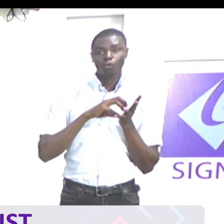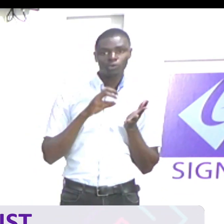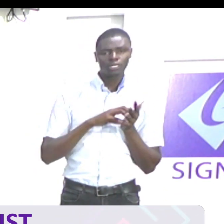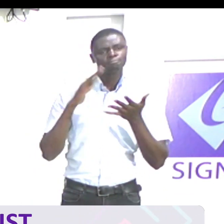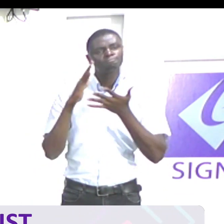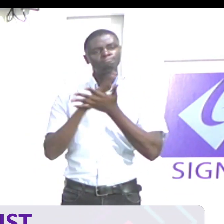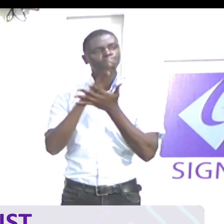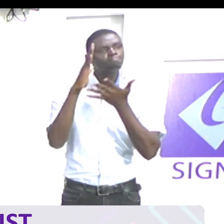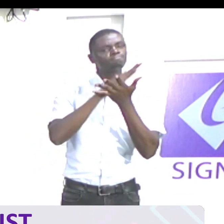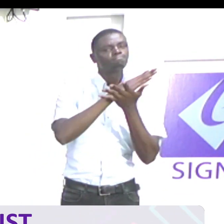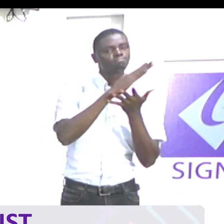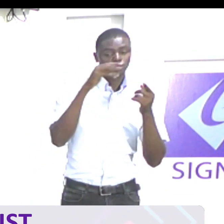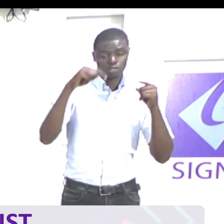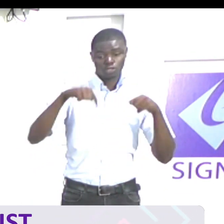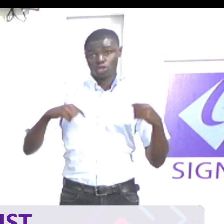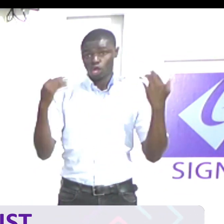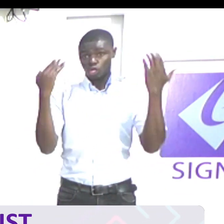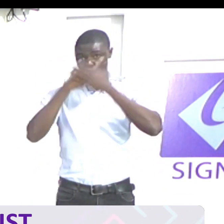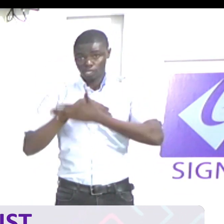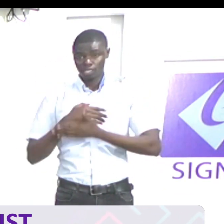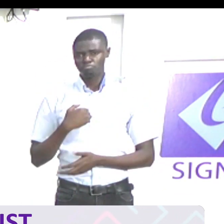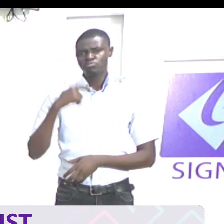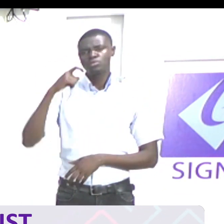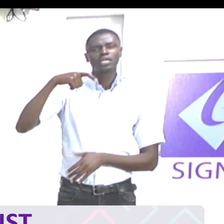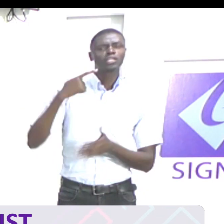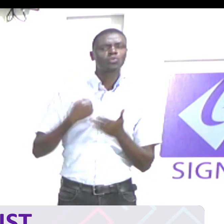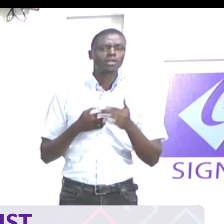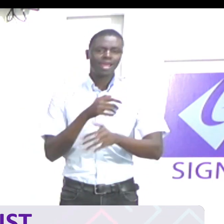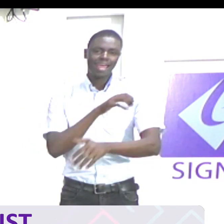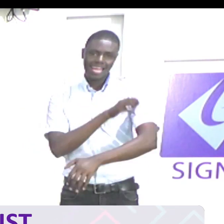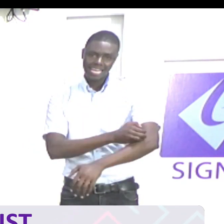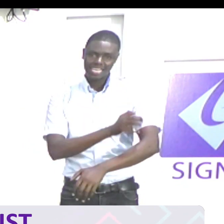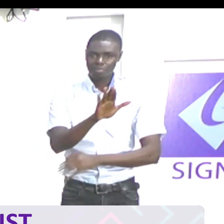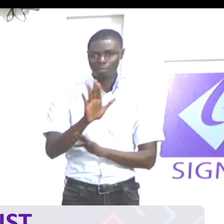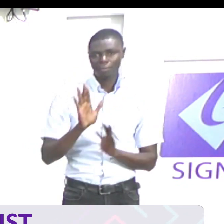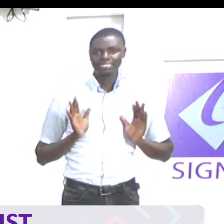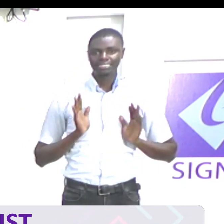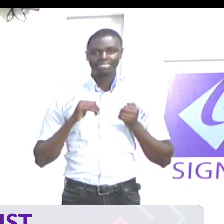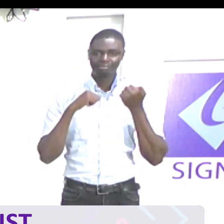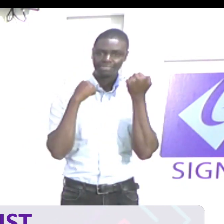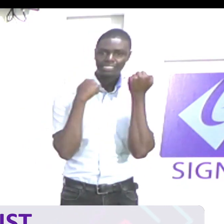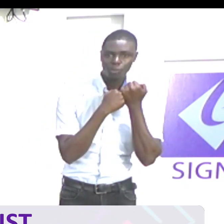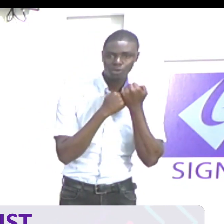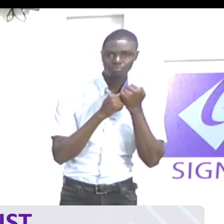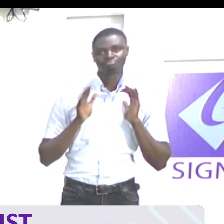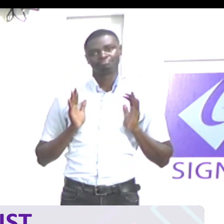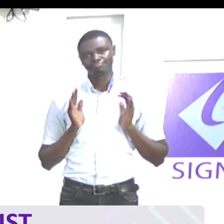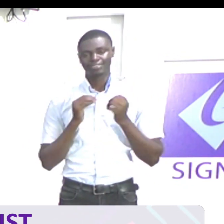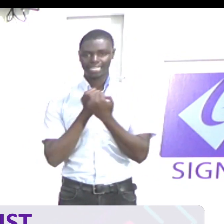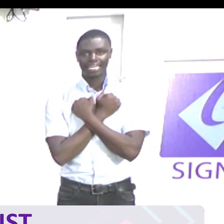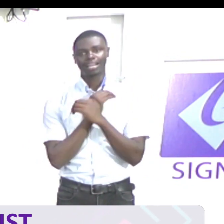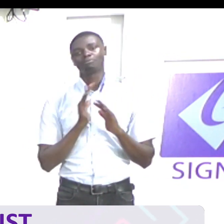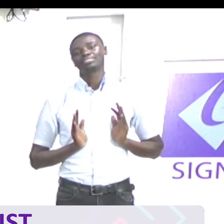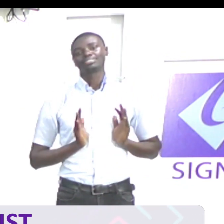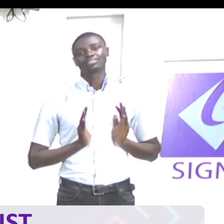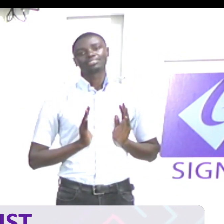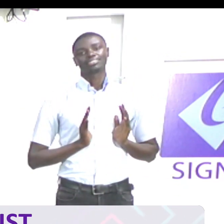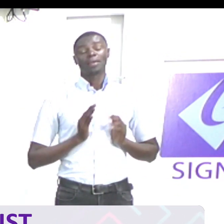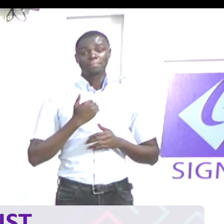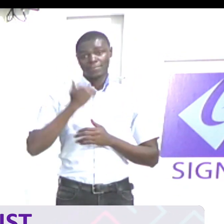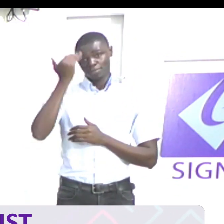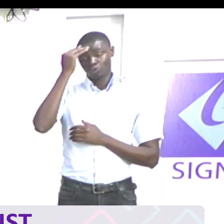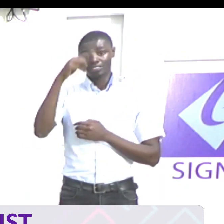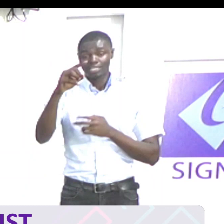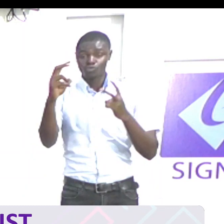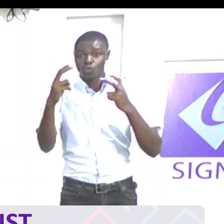as much as you can. But for tonight, all I need is your energy, I need your support, I need your love, as the man suggests. So let me know where you're